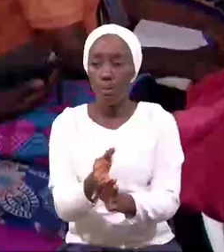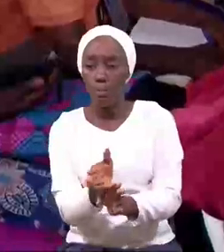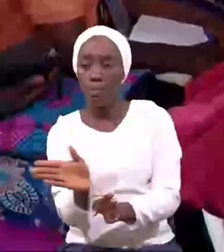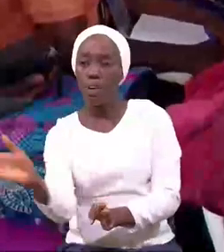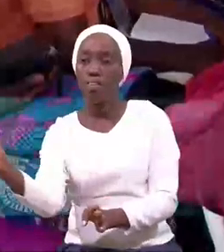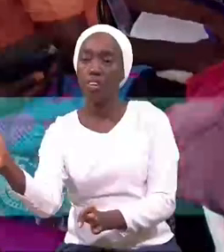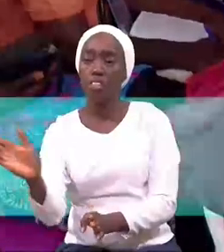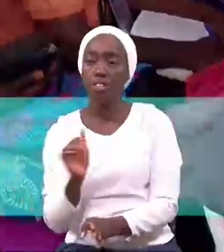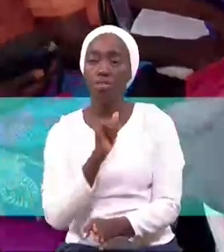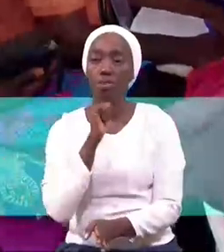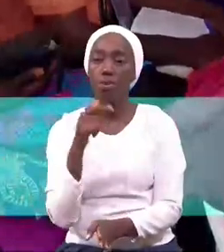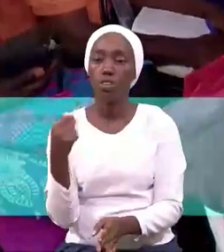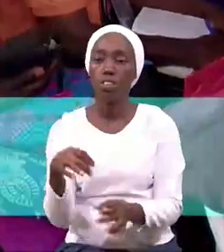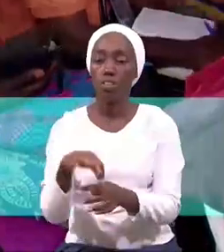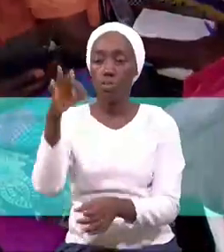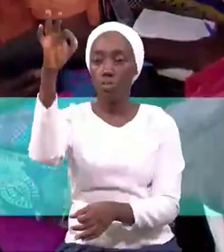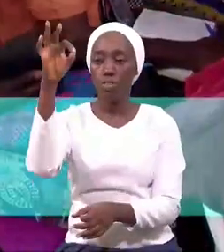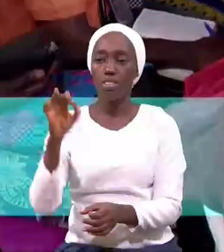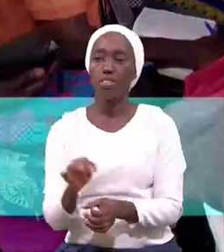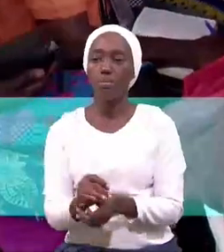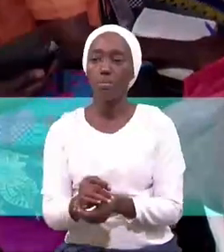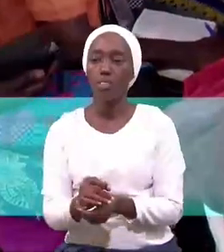P, ne pervertissez pas l'esprit.